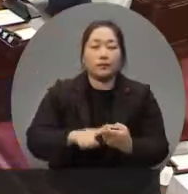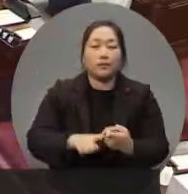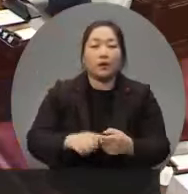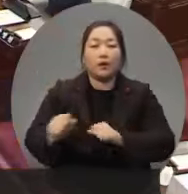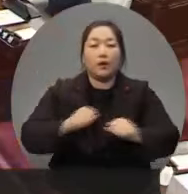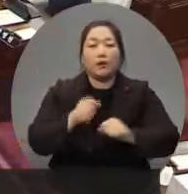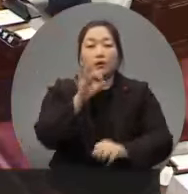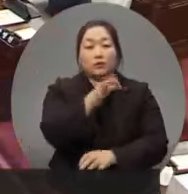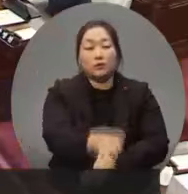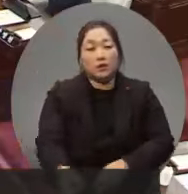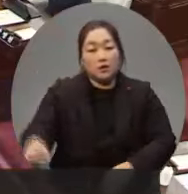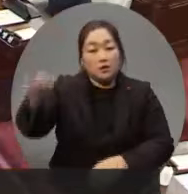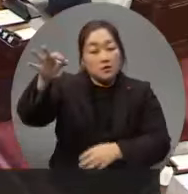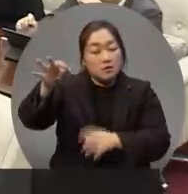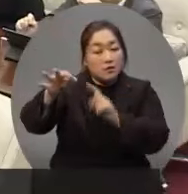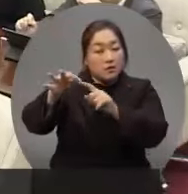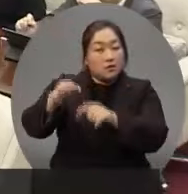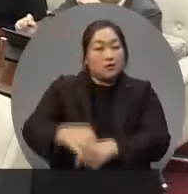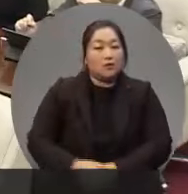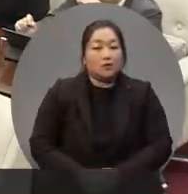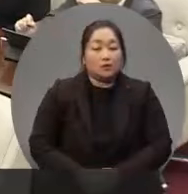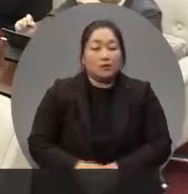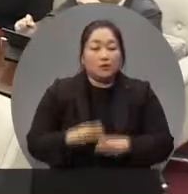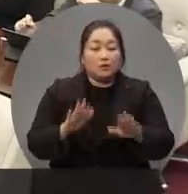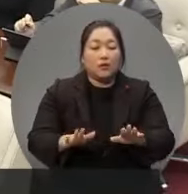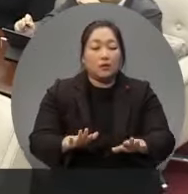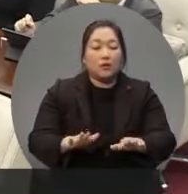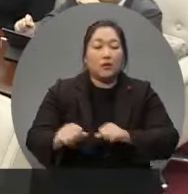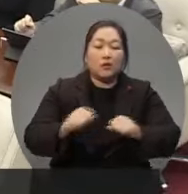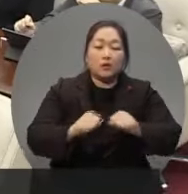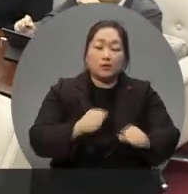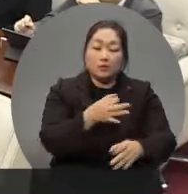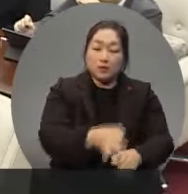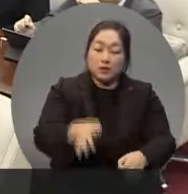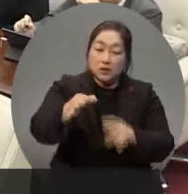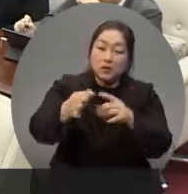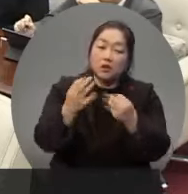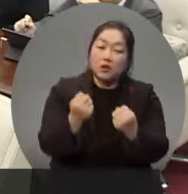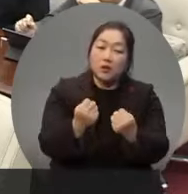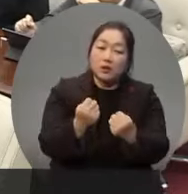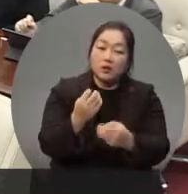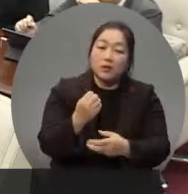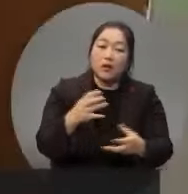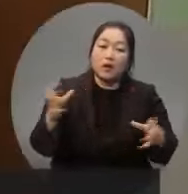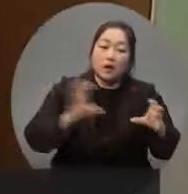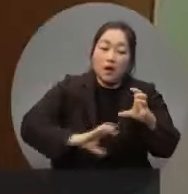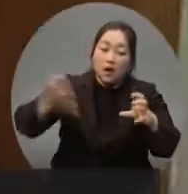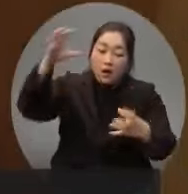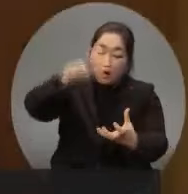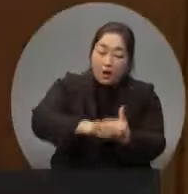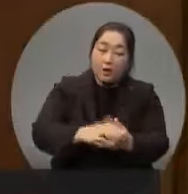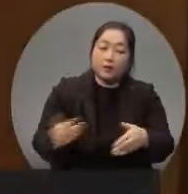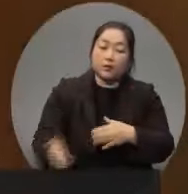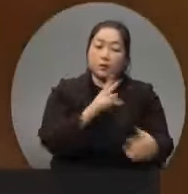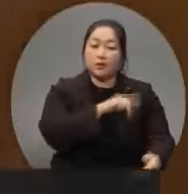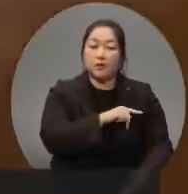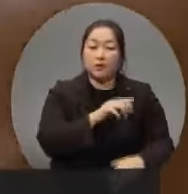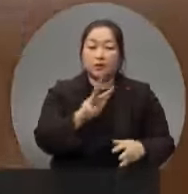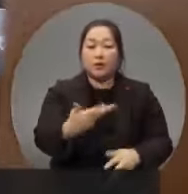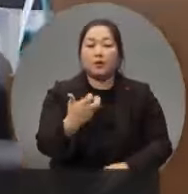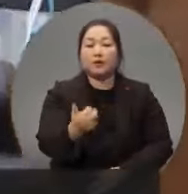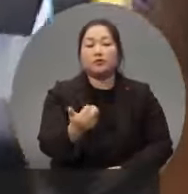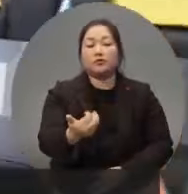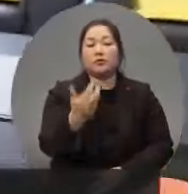의정활동비가 법정 한도를 꽉 채울 경우 올해 의정비 인상폭은 월정 수당을 더해 도의원 892만